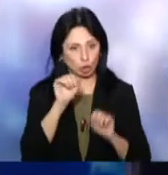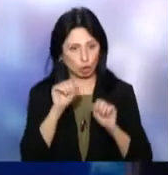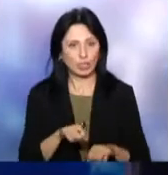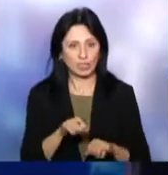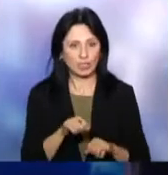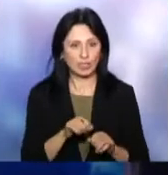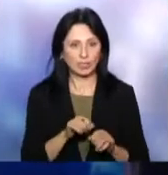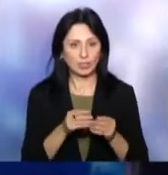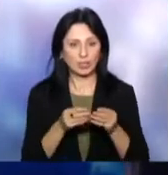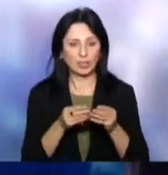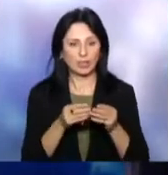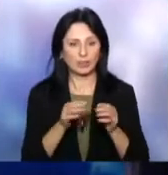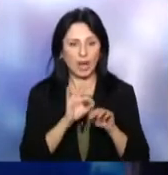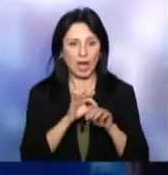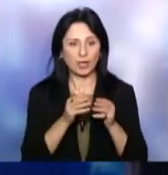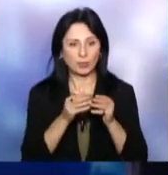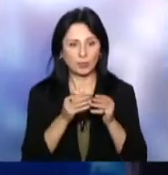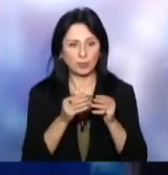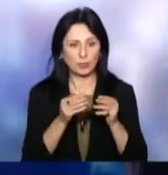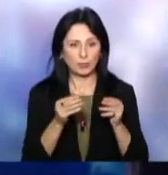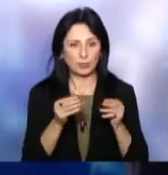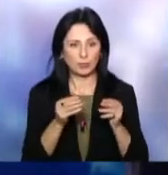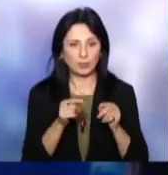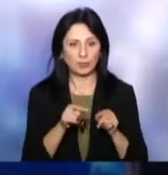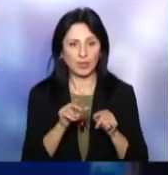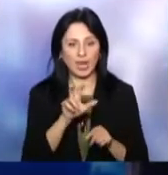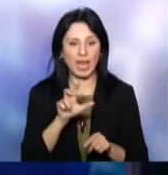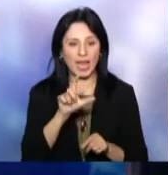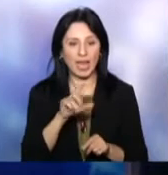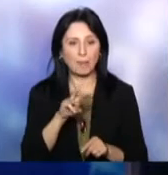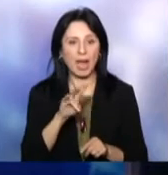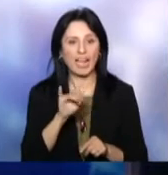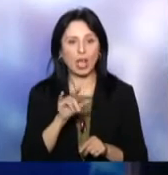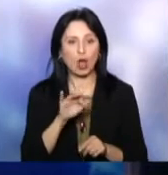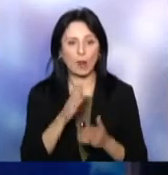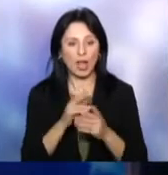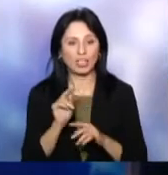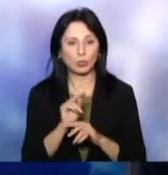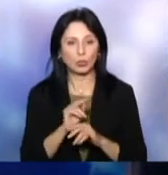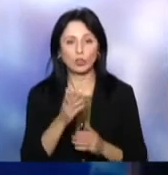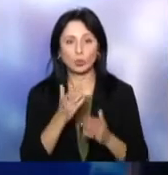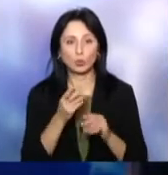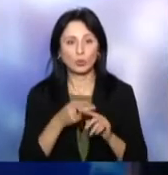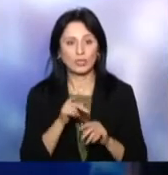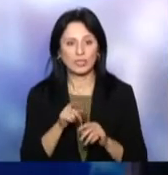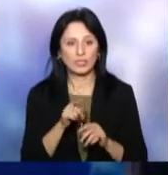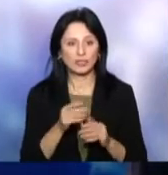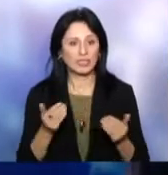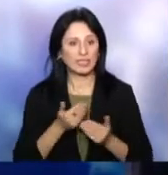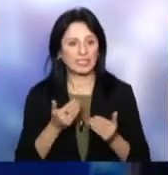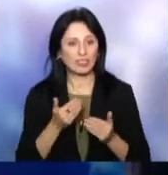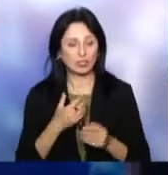შეიძლება წამოიწიოს კანიდან. ტაქტიკა ჰემანგიომის კურნალობის არის შემდეგი: თუ ის